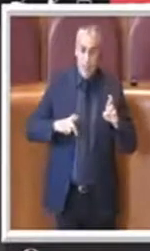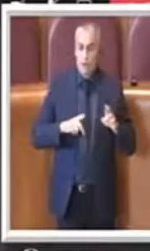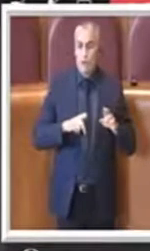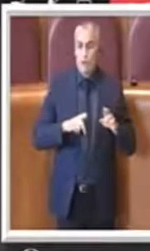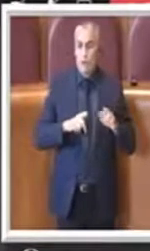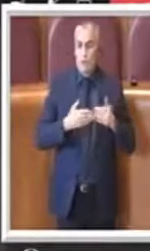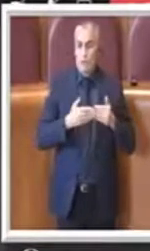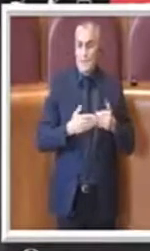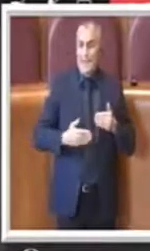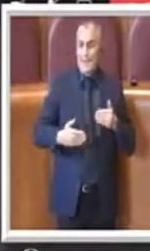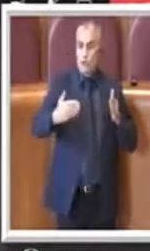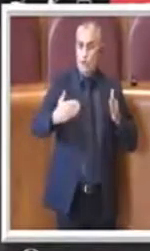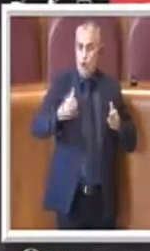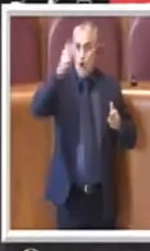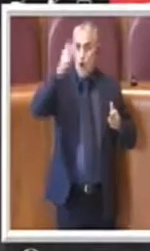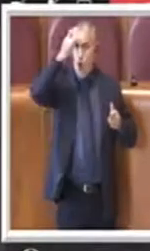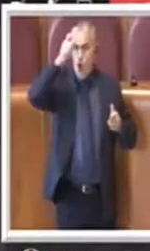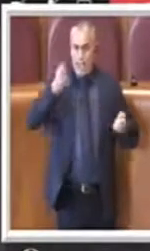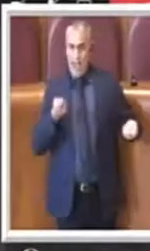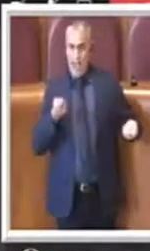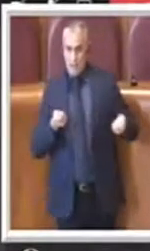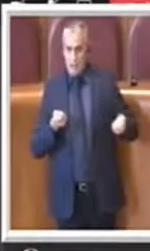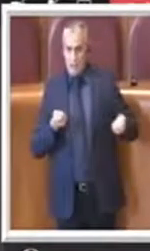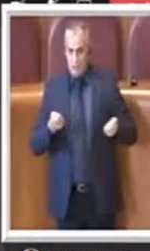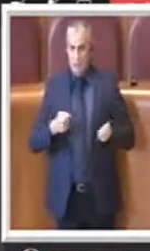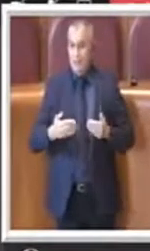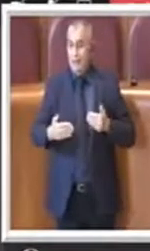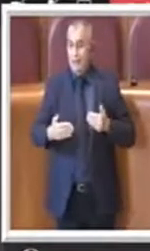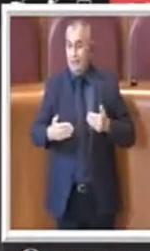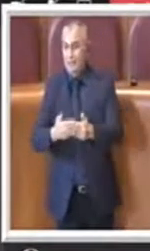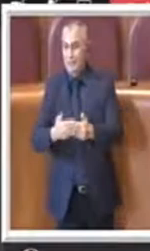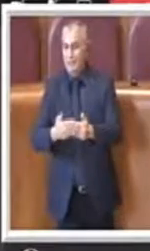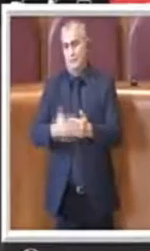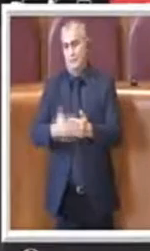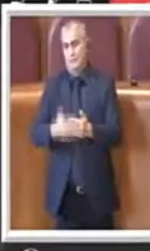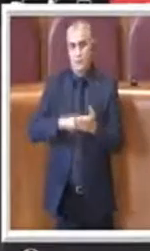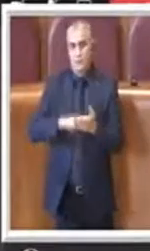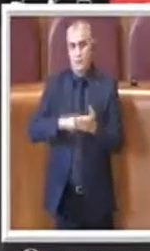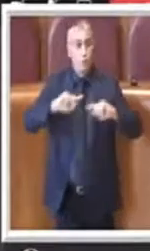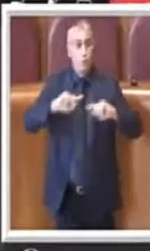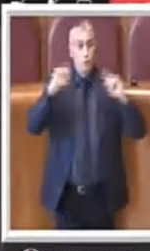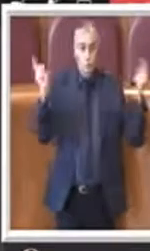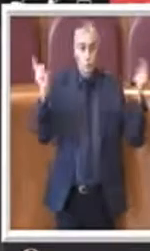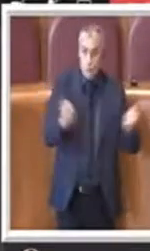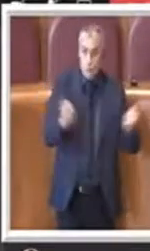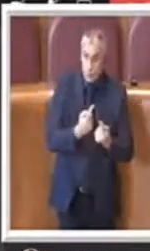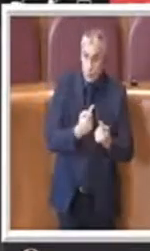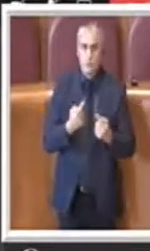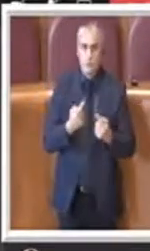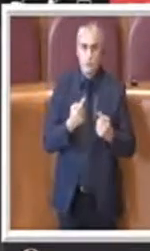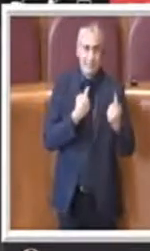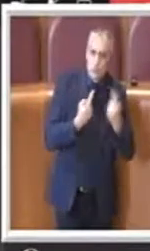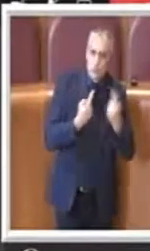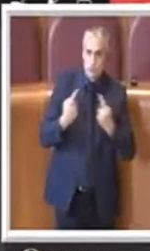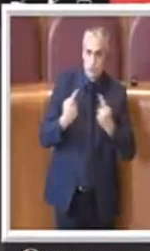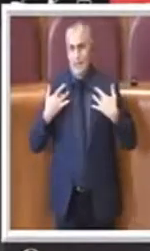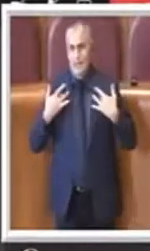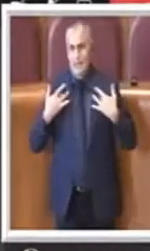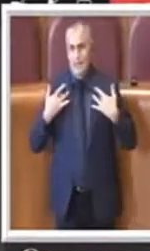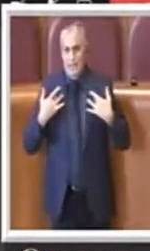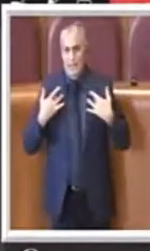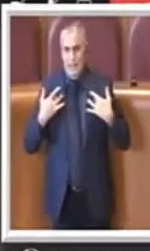documento sia assolutamente approvato ringrazio tutti per questa importante discussione che stiamo